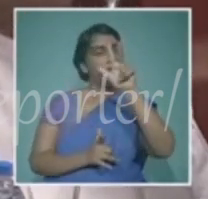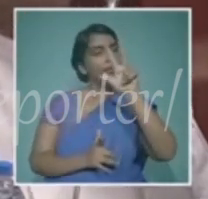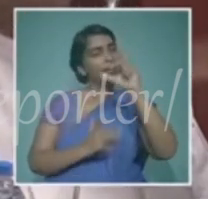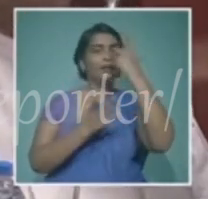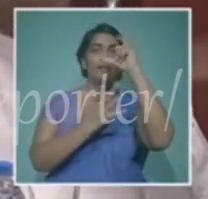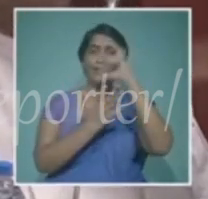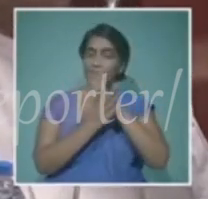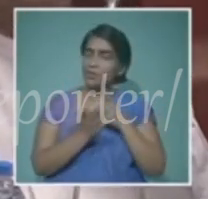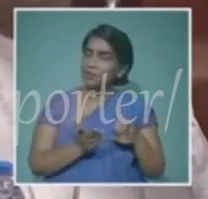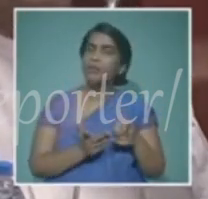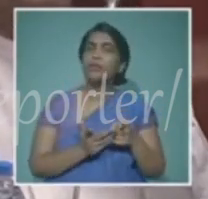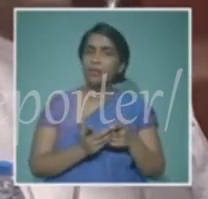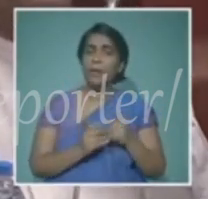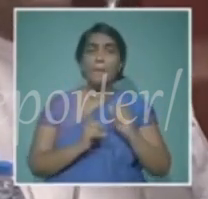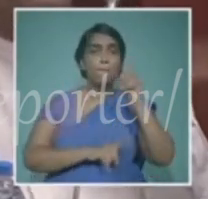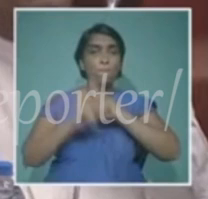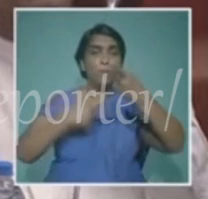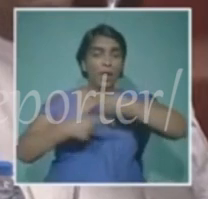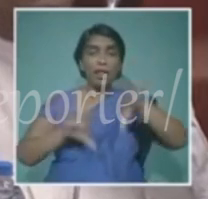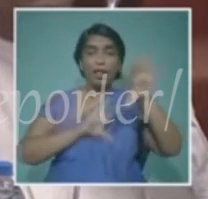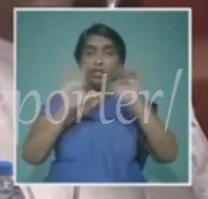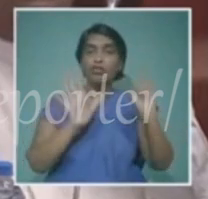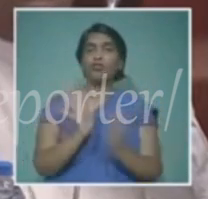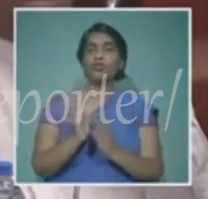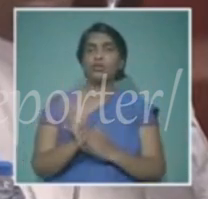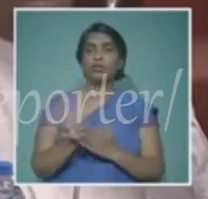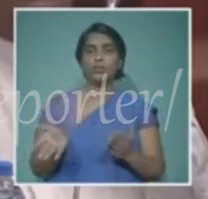gattat ඒක ඇදුවේ පාර්ලිමේන්තු තේරීම් කාර්යක සභාවකේ.